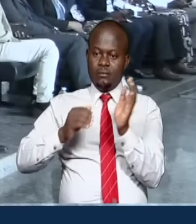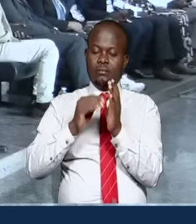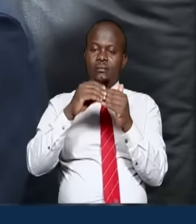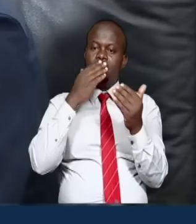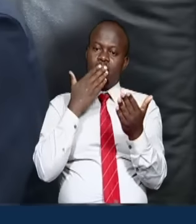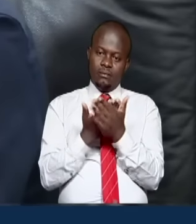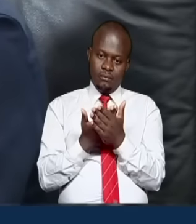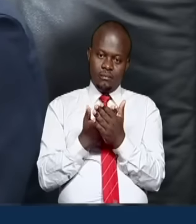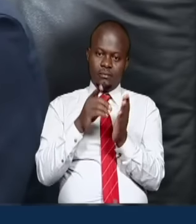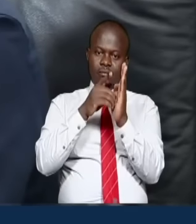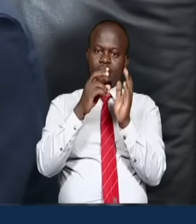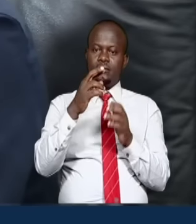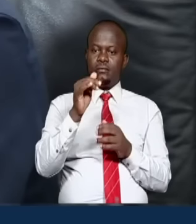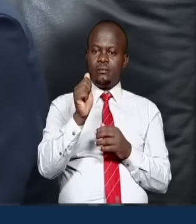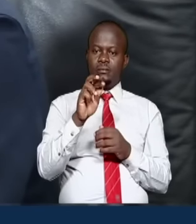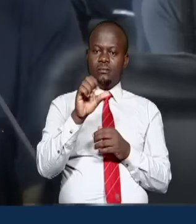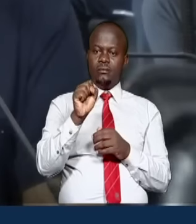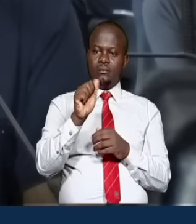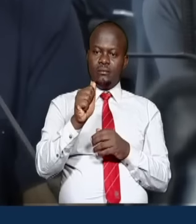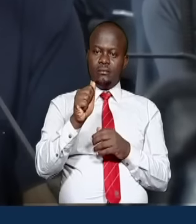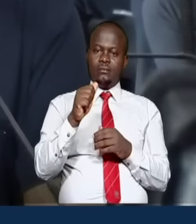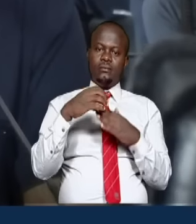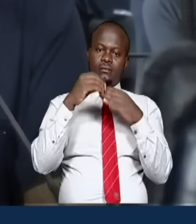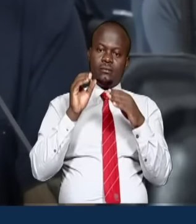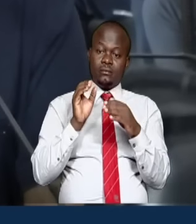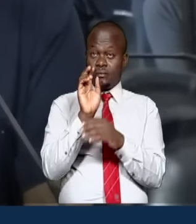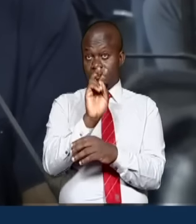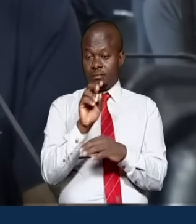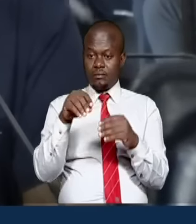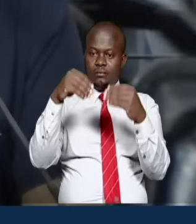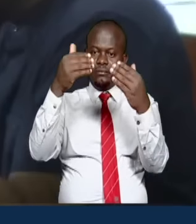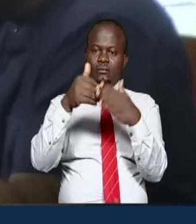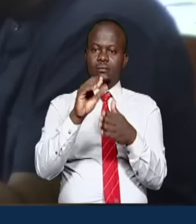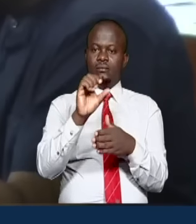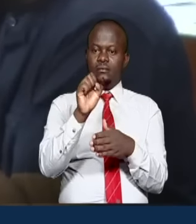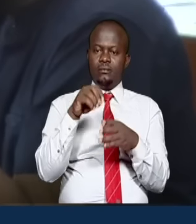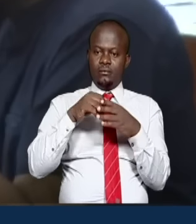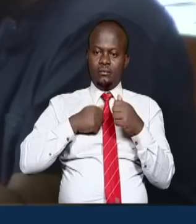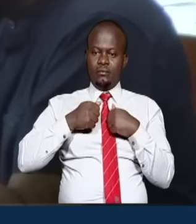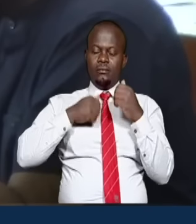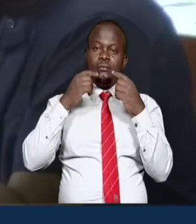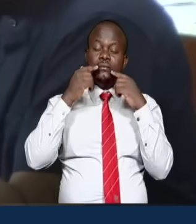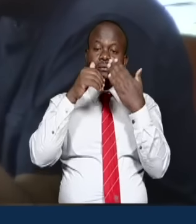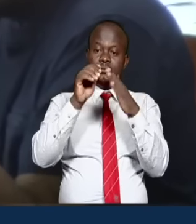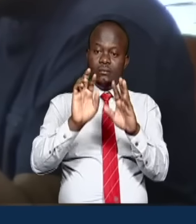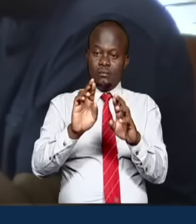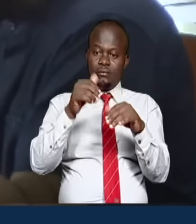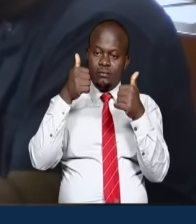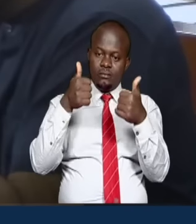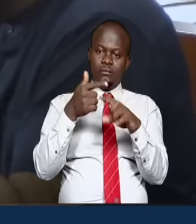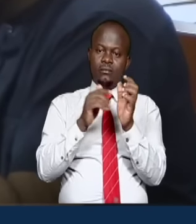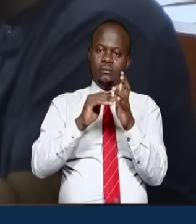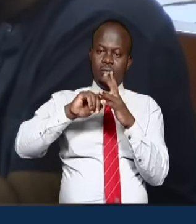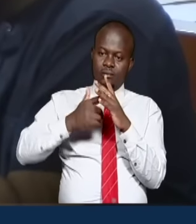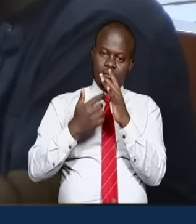myiza. Dr. Ryarasa Nkurunziza Joseph ukuriye indorerezi zatanzwe na societe civile mu Rwanda avuga ko biteguye neza ndetse